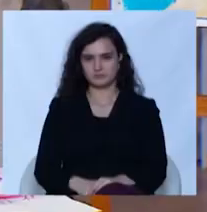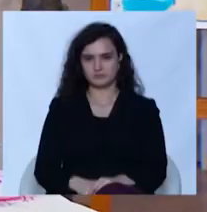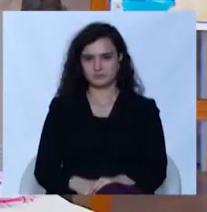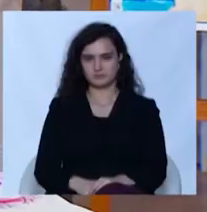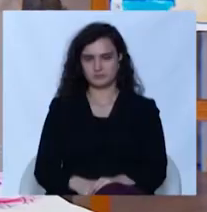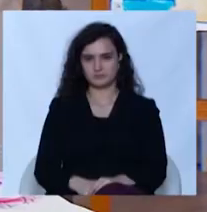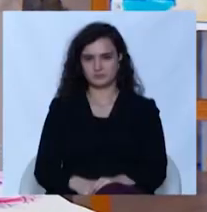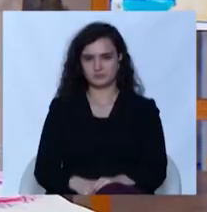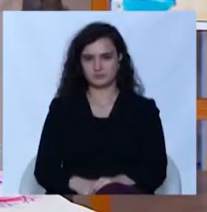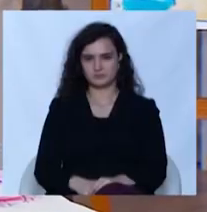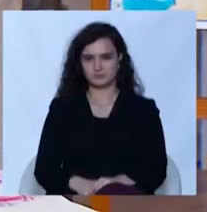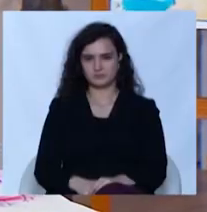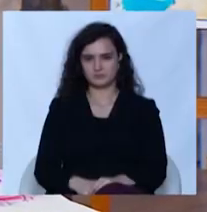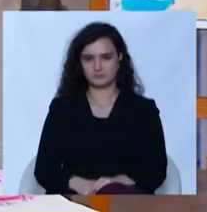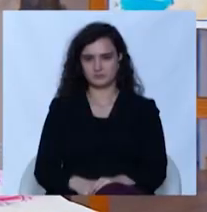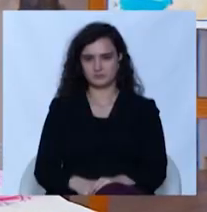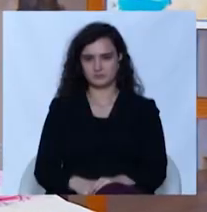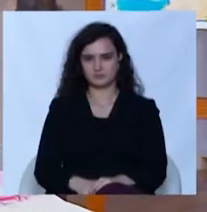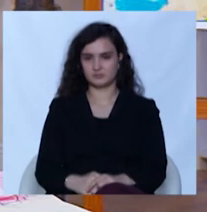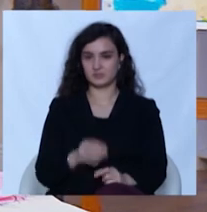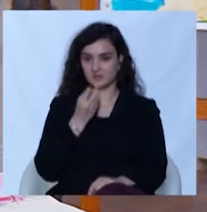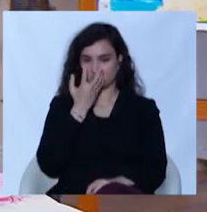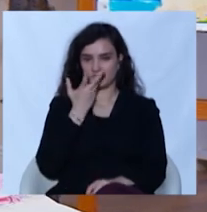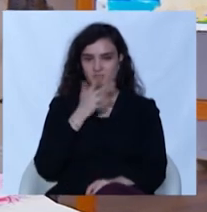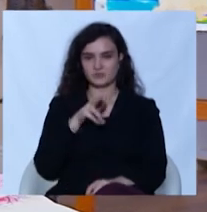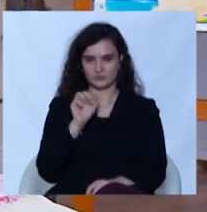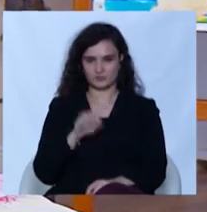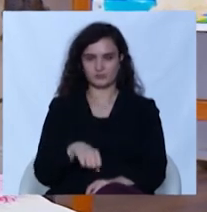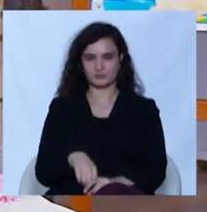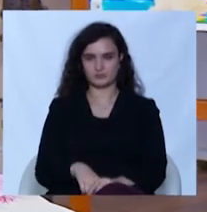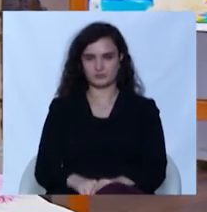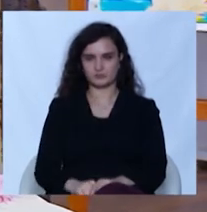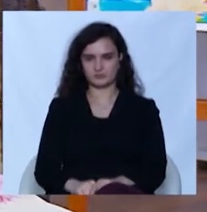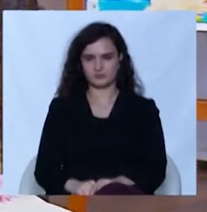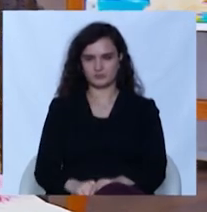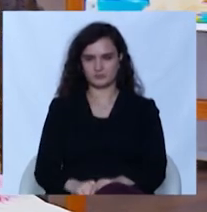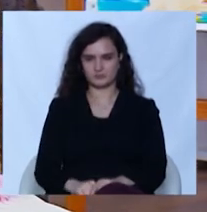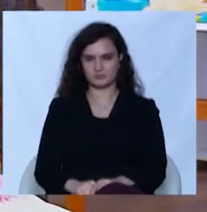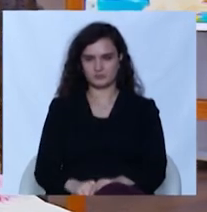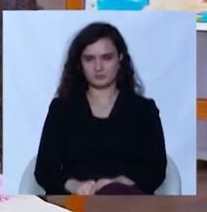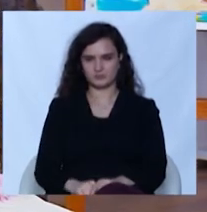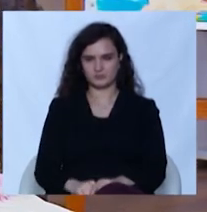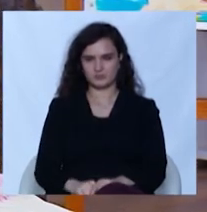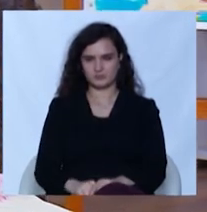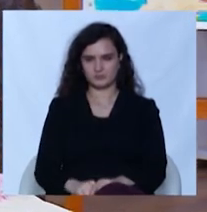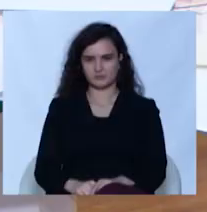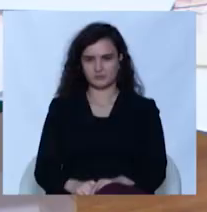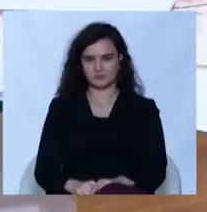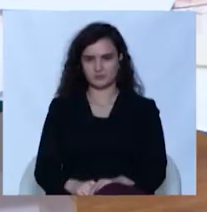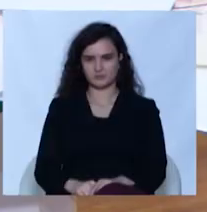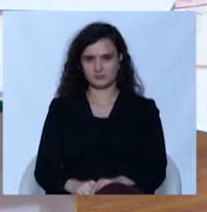ჩავაცვით. ესეც ასე, სარგაშა, თორე ამ ყოველსაც გავაფერადებდი. აი მივიღეთ და აქ მინდა ერთი